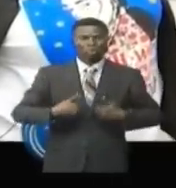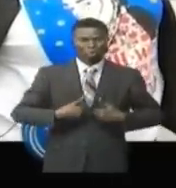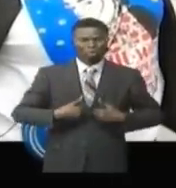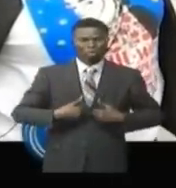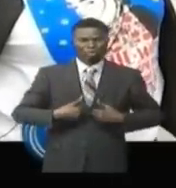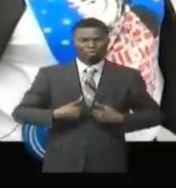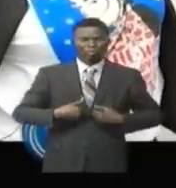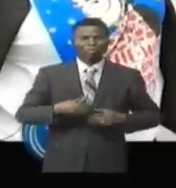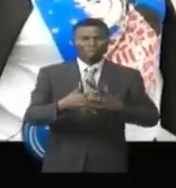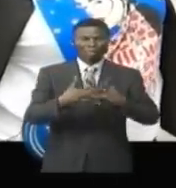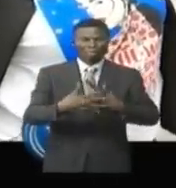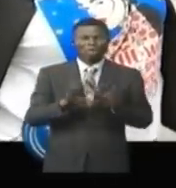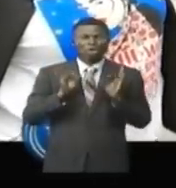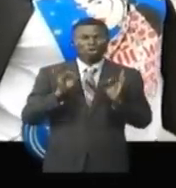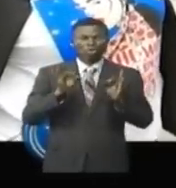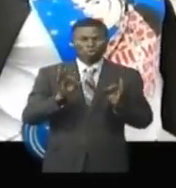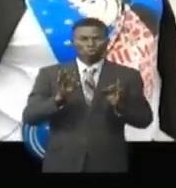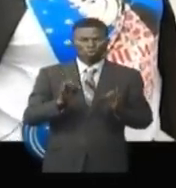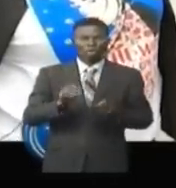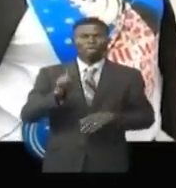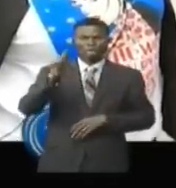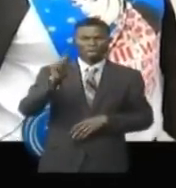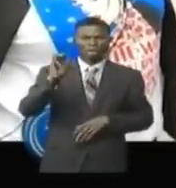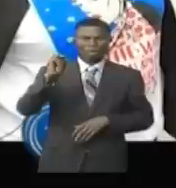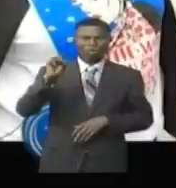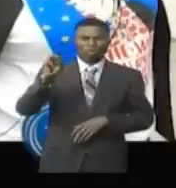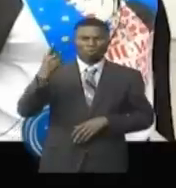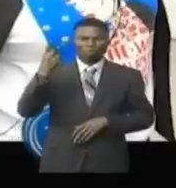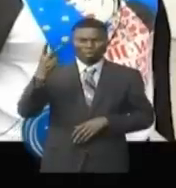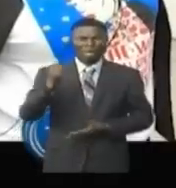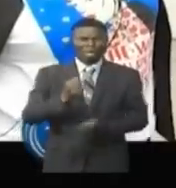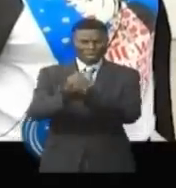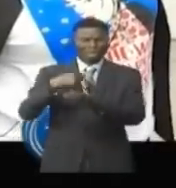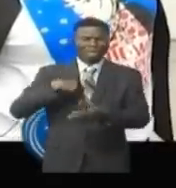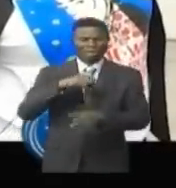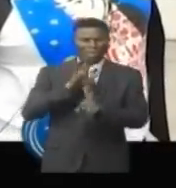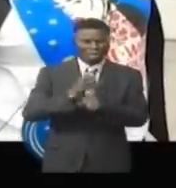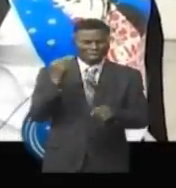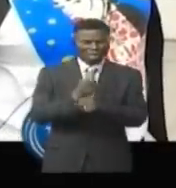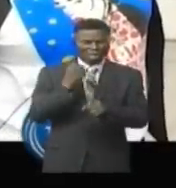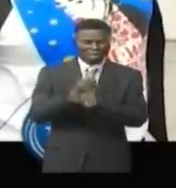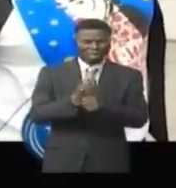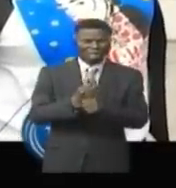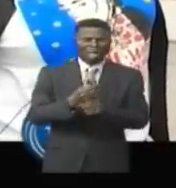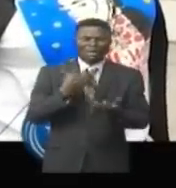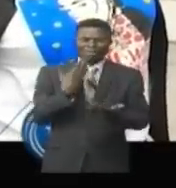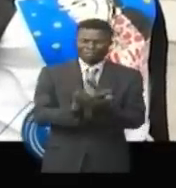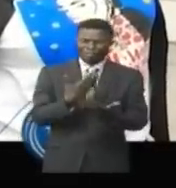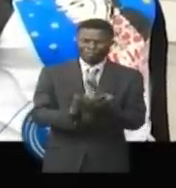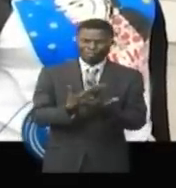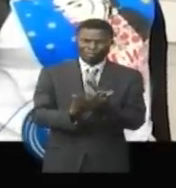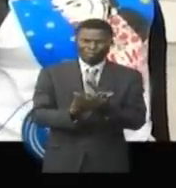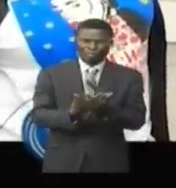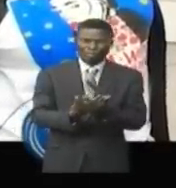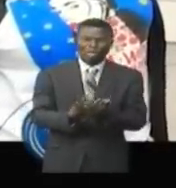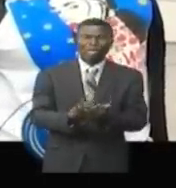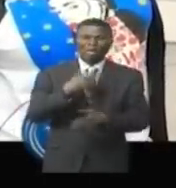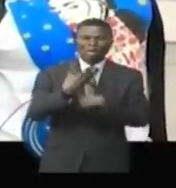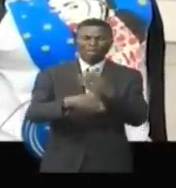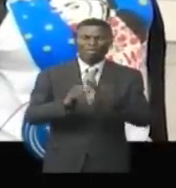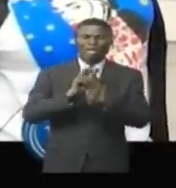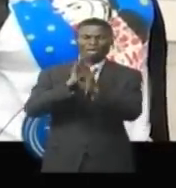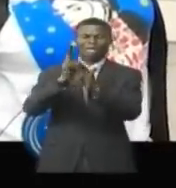nouveaux logiciels Tome 2 Pro. Ça va nous aider à travailler avec une rapidité et pour produire les